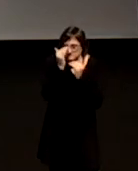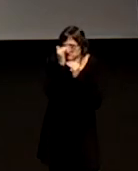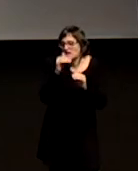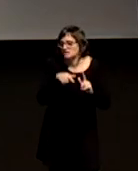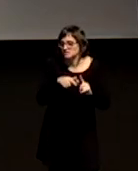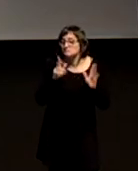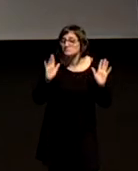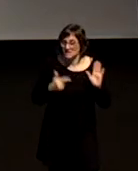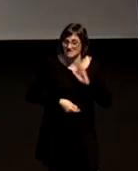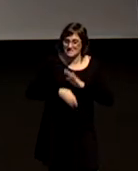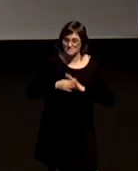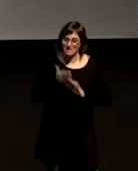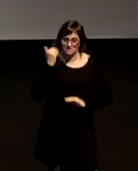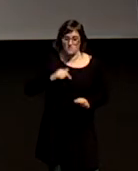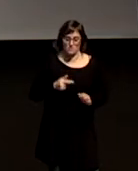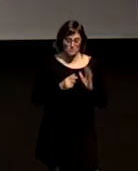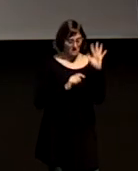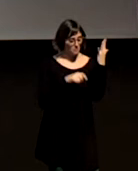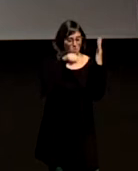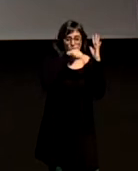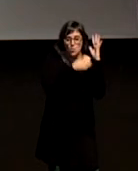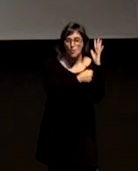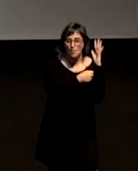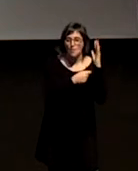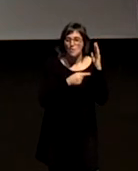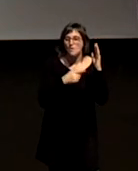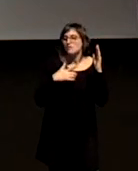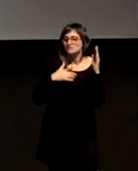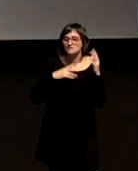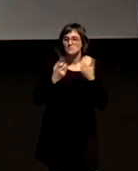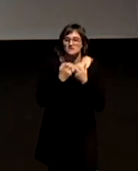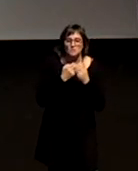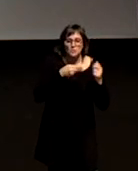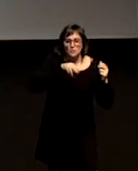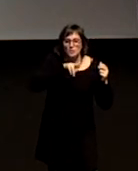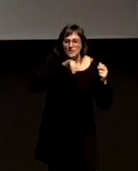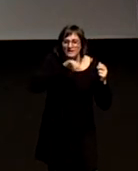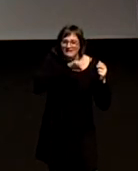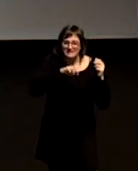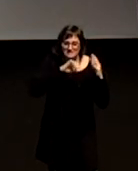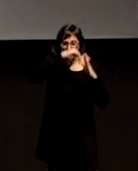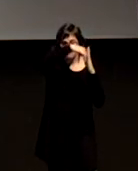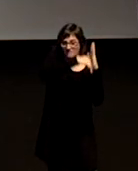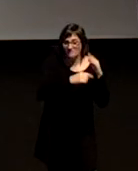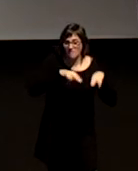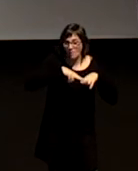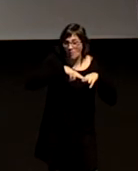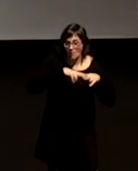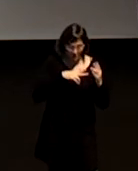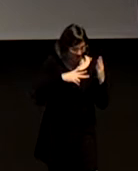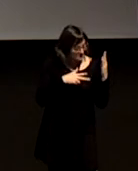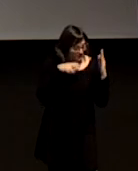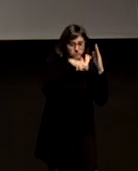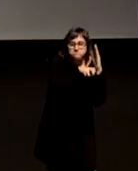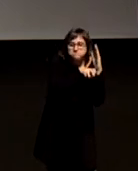qui niche dans des trous d'arbres c'est à dire des arbres têtards soit des mûriers d'état reçoit des arbres creux